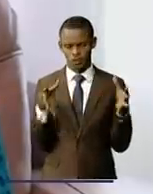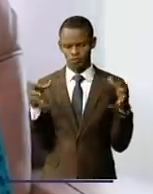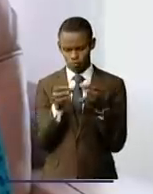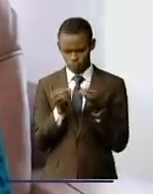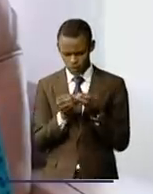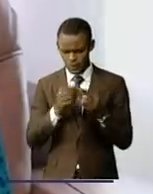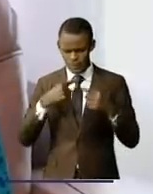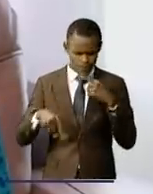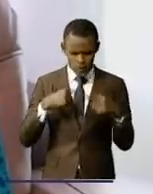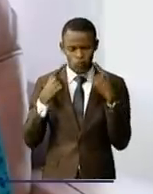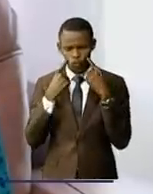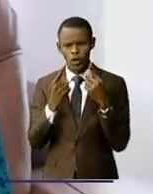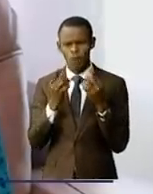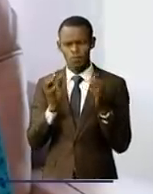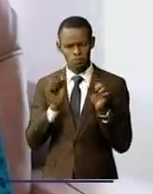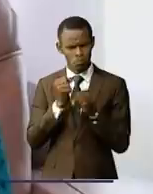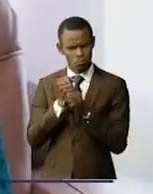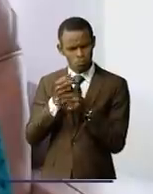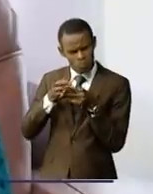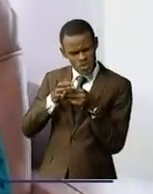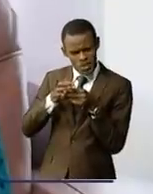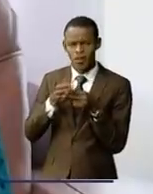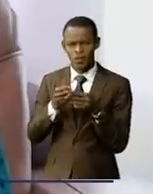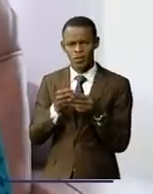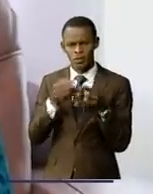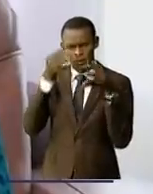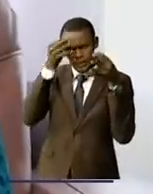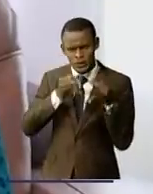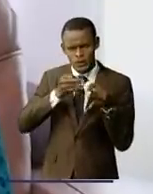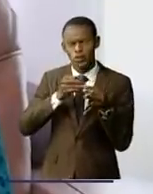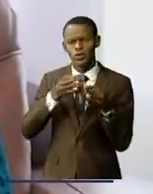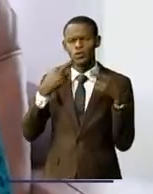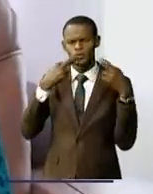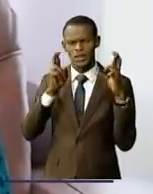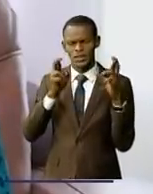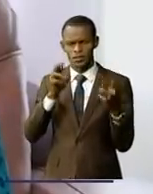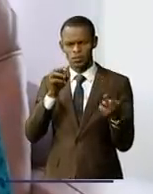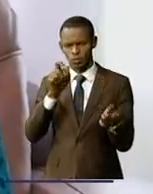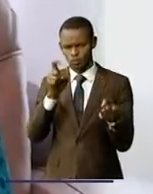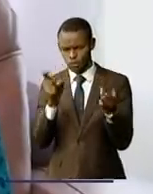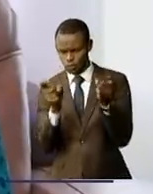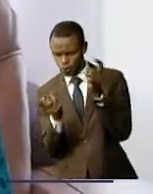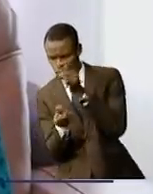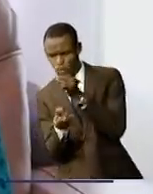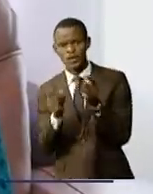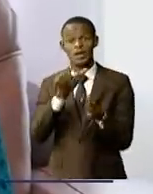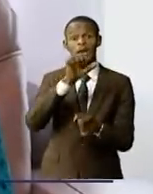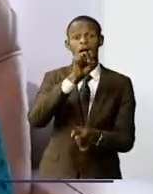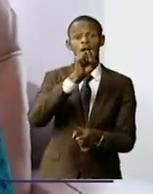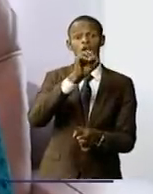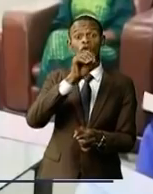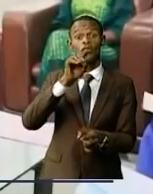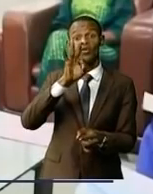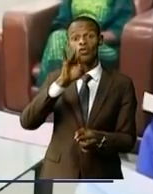vous demander encore d'accélérer toutes les batteries pour que cette restructuration profonde puisse prendre